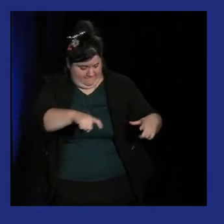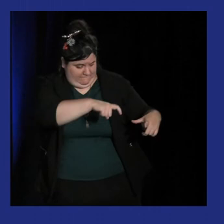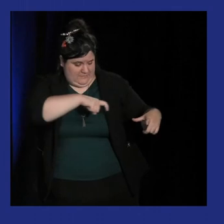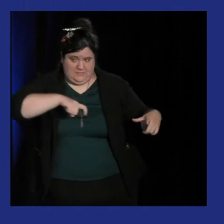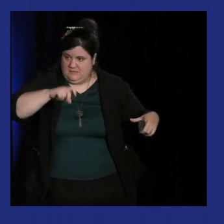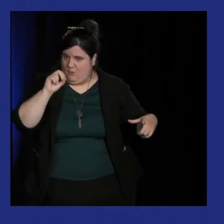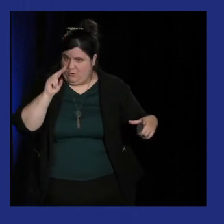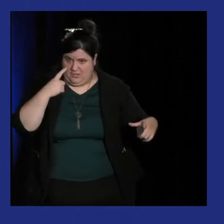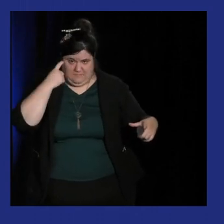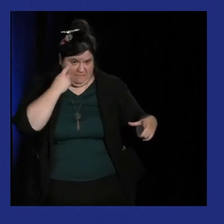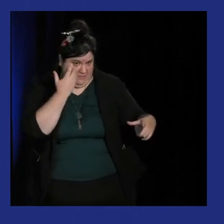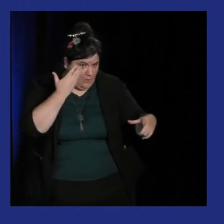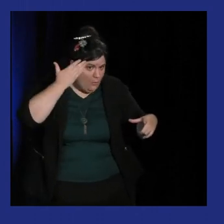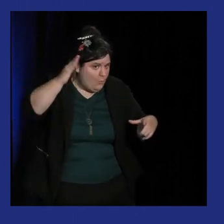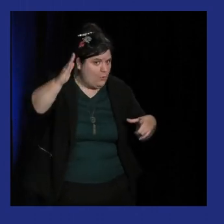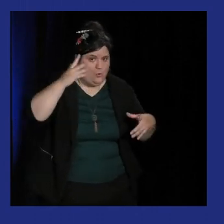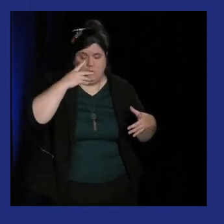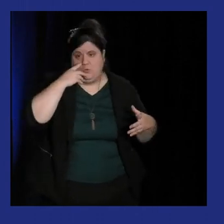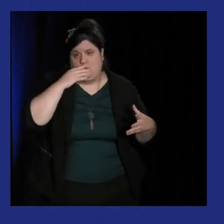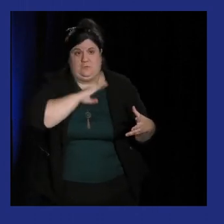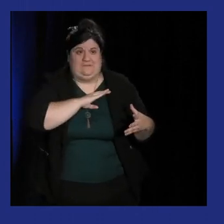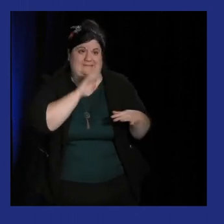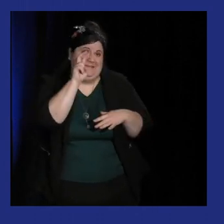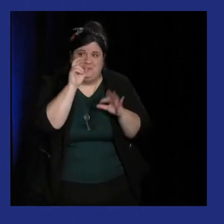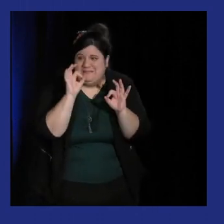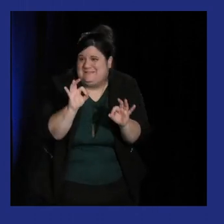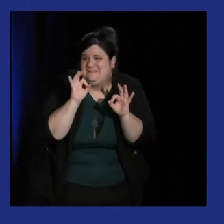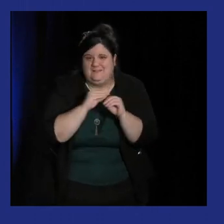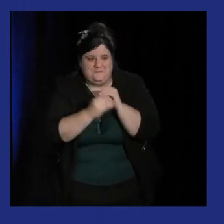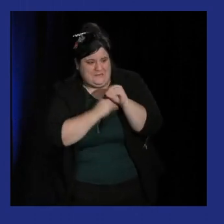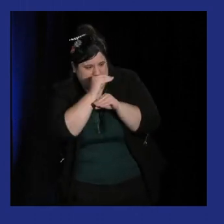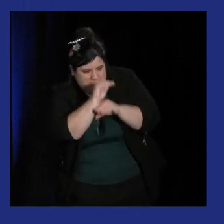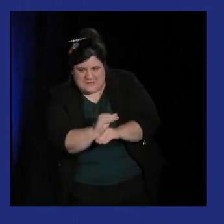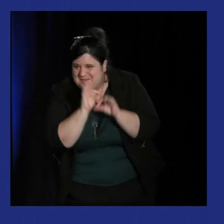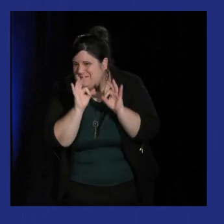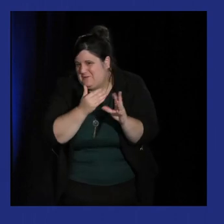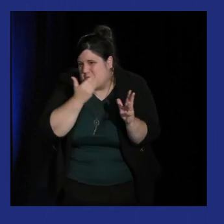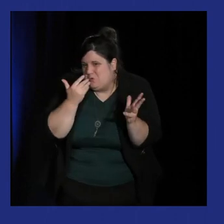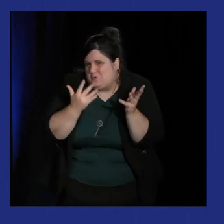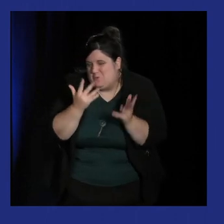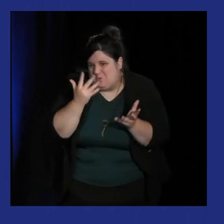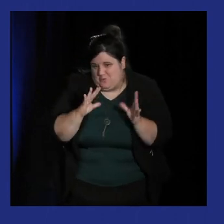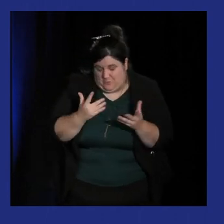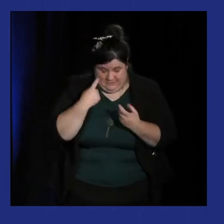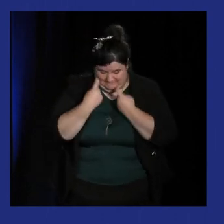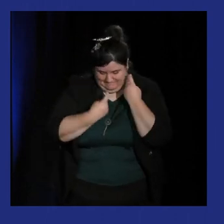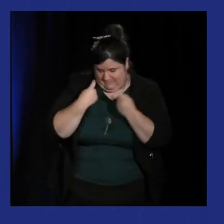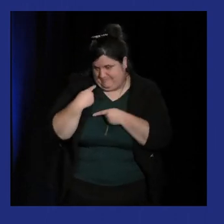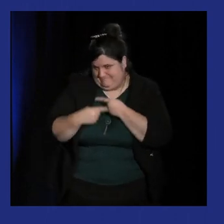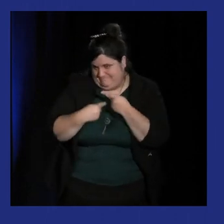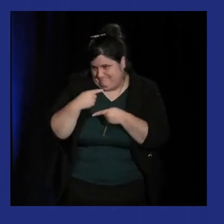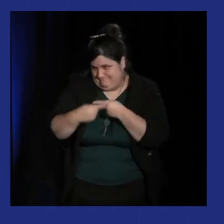peu un peu moins pire pour la planète quoi disons et je pense que ça c'est c'est des choses qui vont